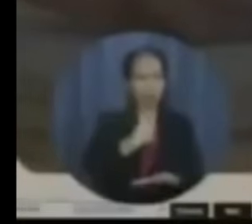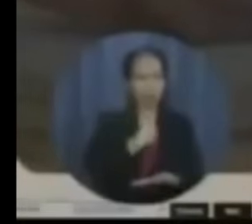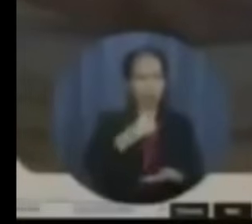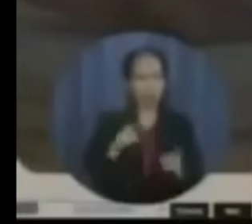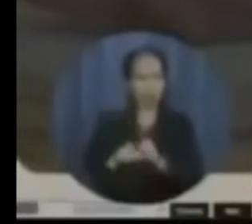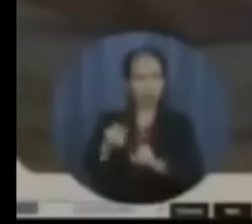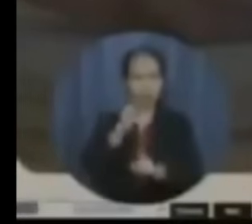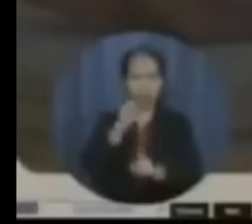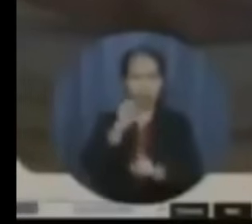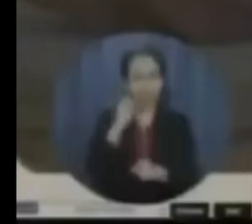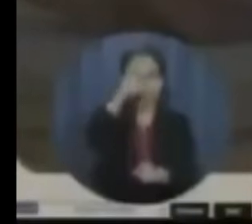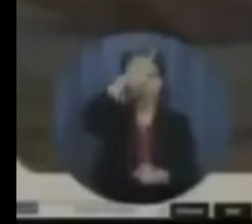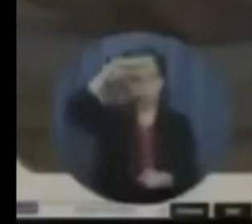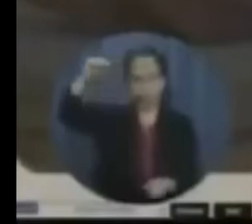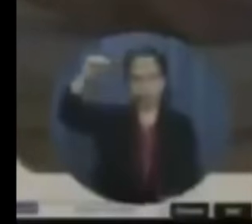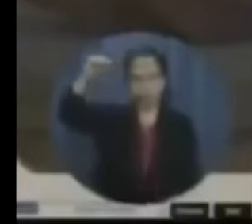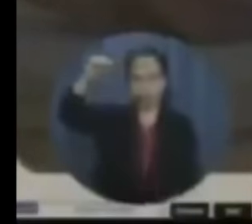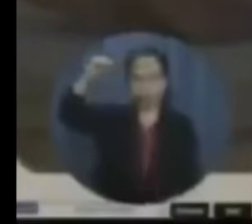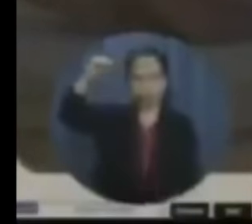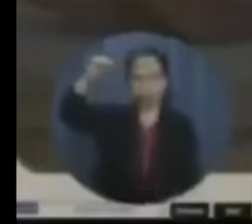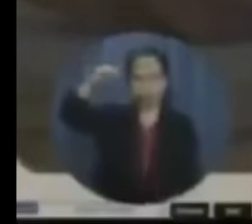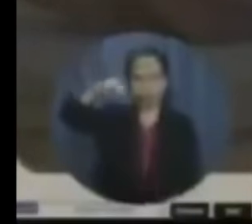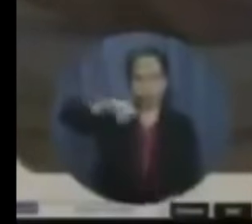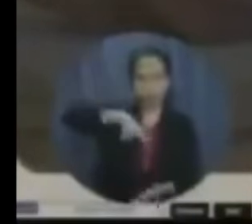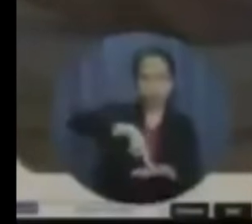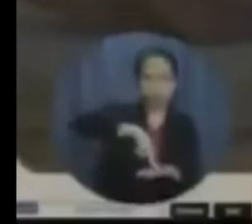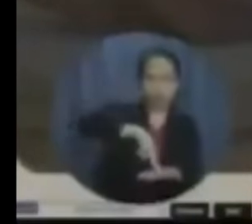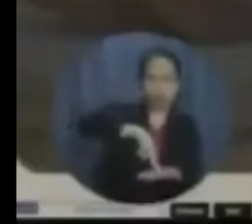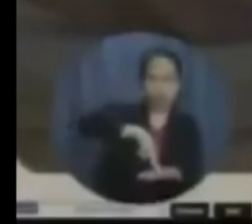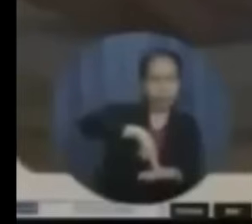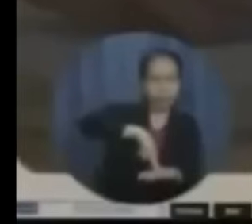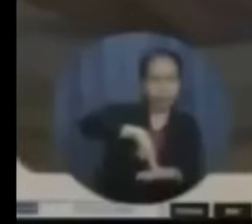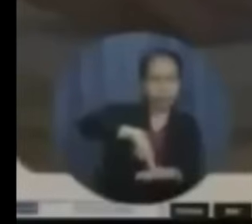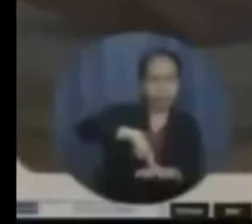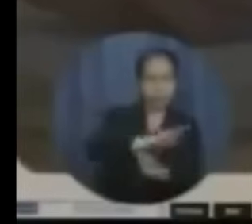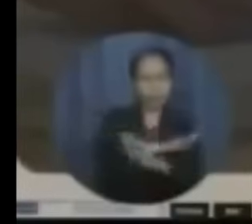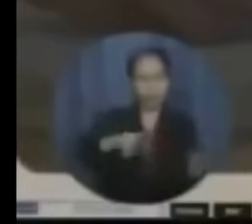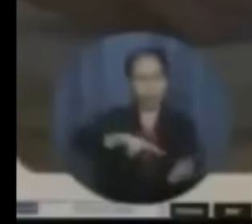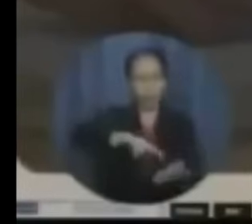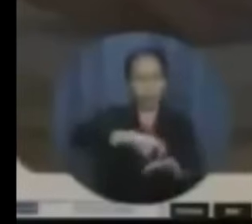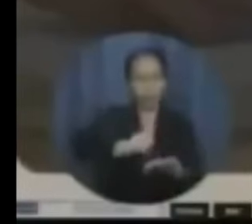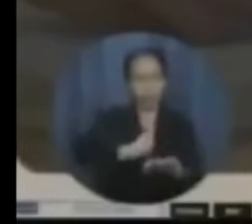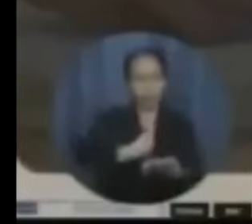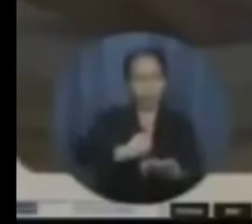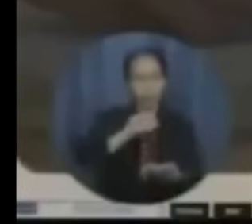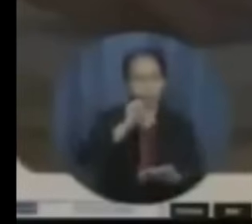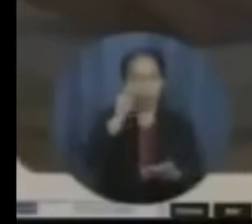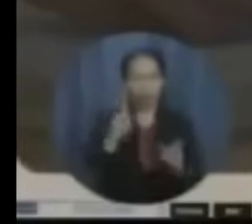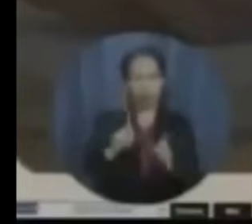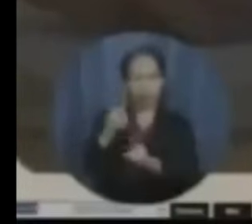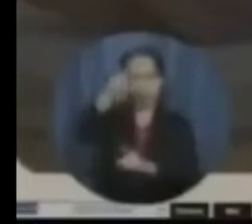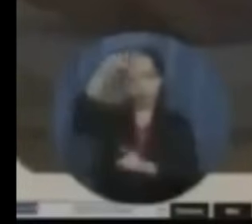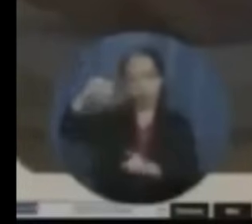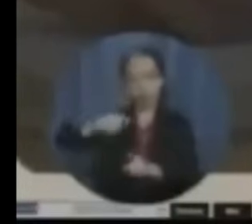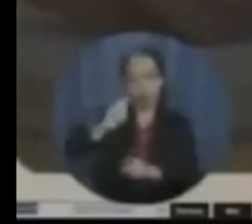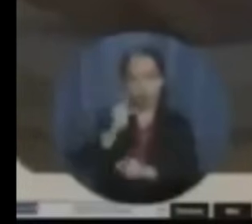ay tao rin. Hoy, tindig ka, huwag kang tumuhod sa akin. Ako may tao rin, sabi ni Pedro. Tao rin